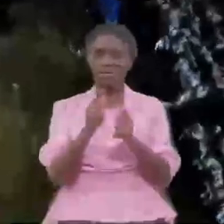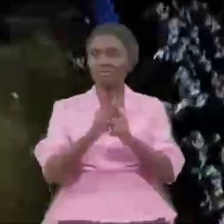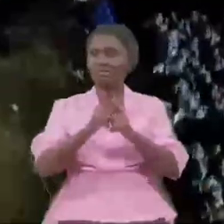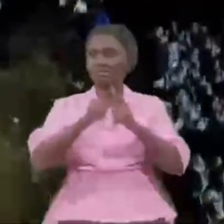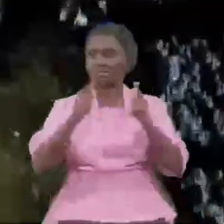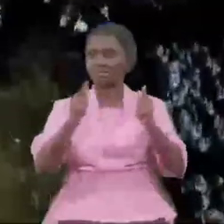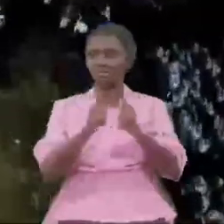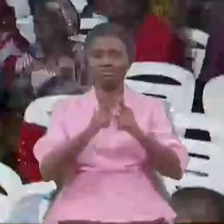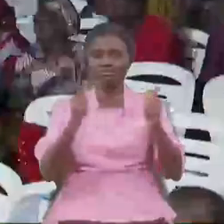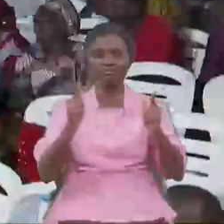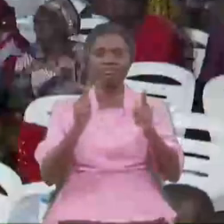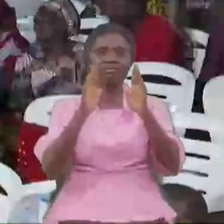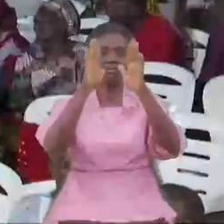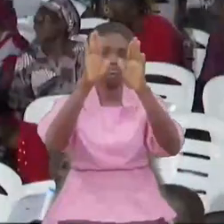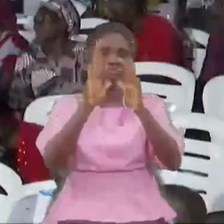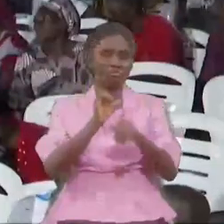miracles.